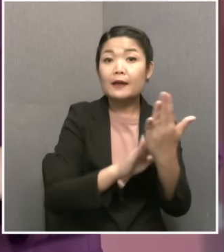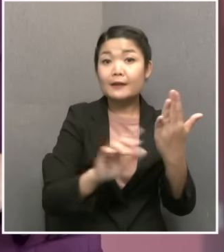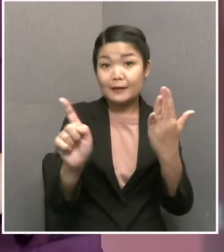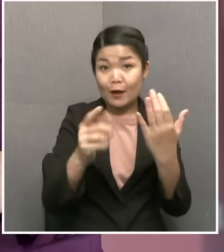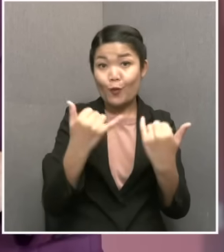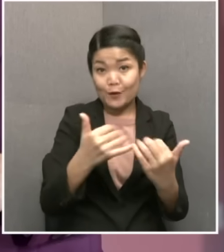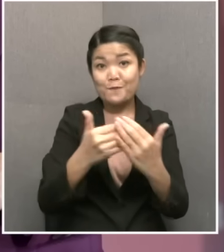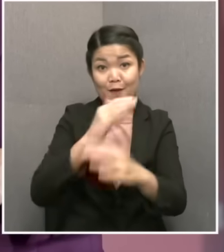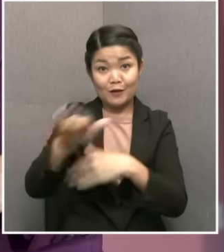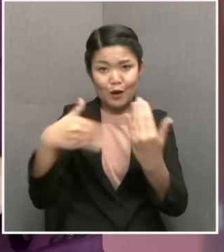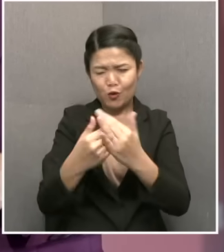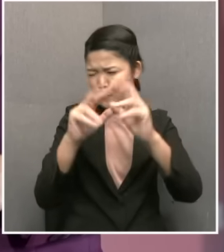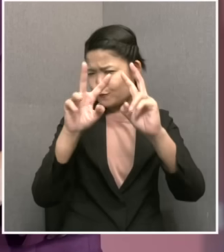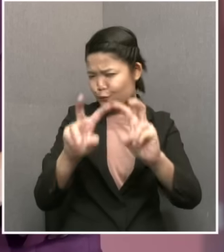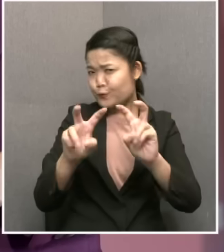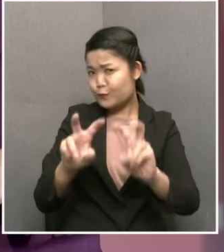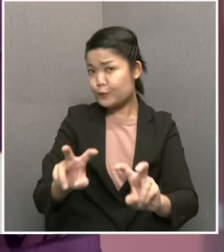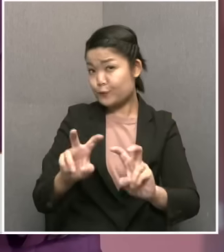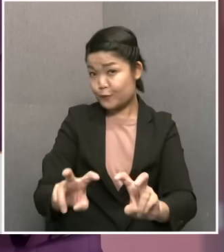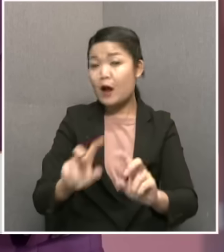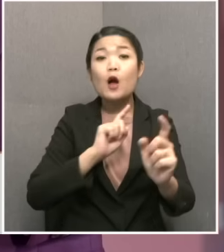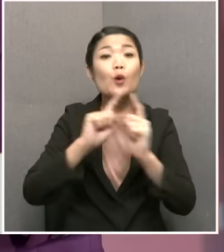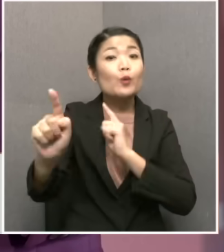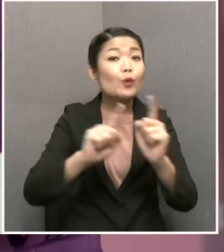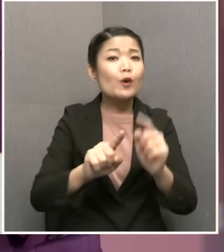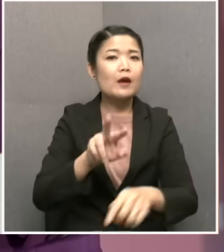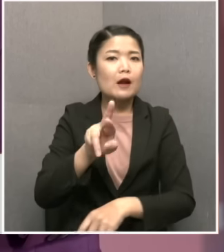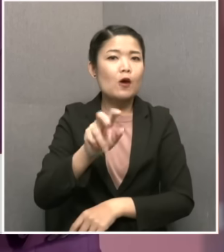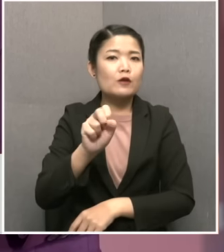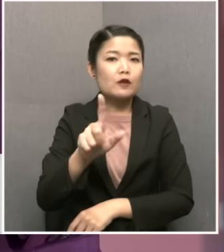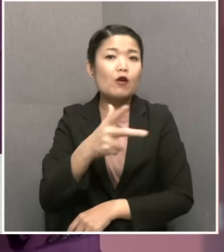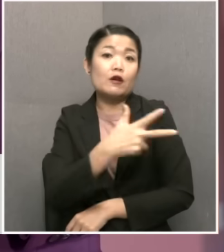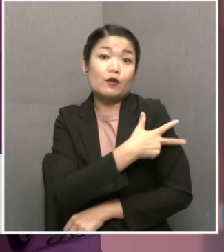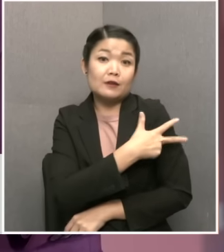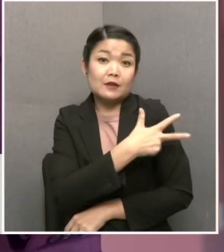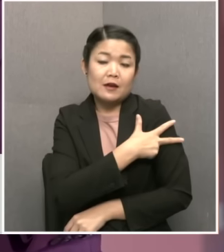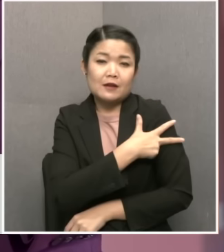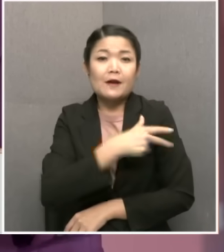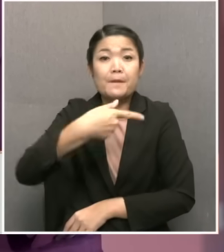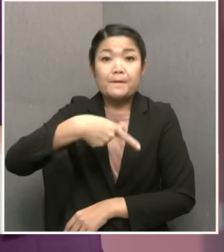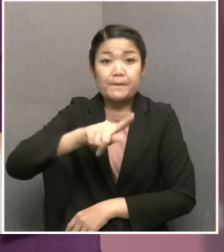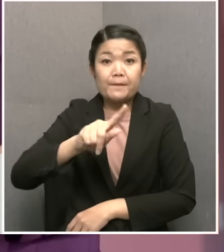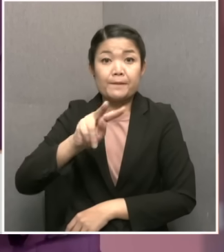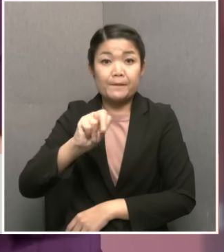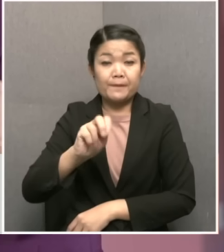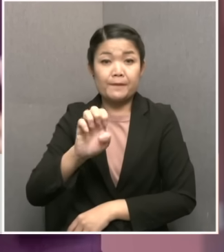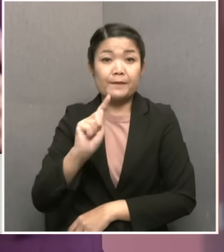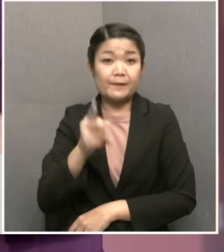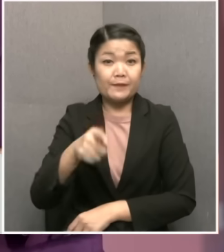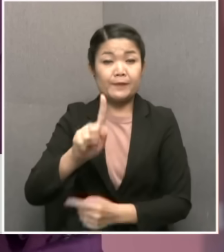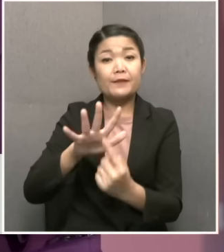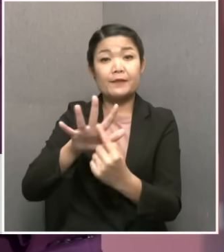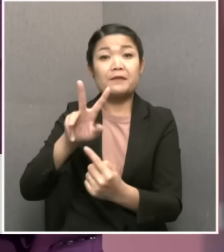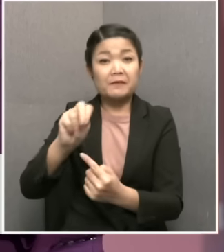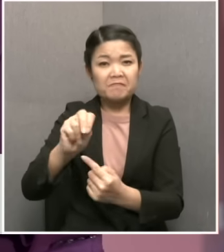มจะพาไปเจาะลึกพร้อมกันพาไปพูดคุยกับรองศาสตราจารย์ดร.ปณิธานวัฒนยากรผู้เชี่ยวชาญด้านความมั่นคง